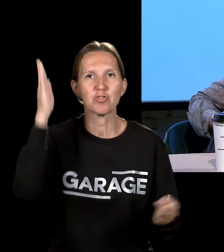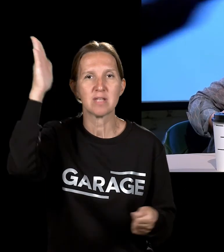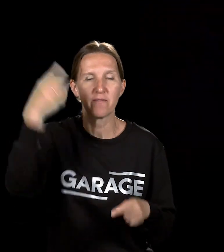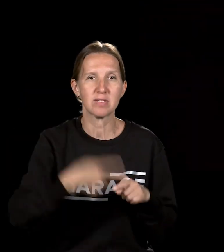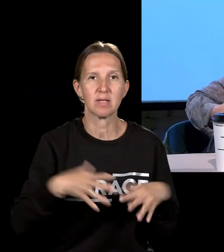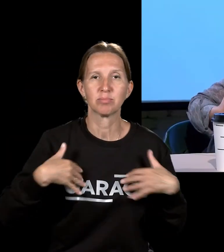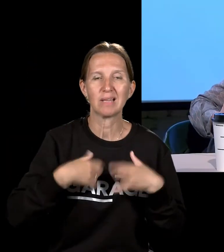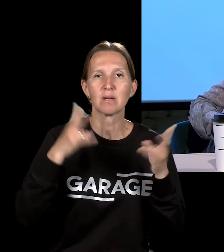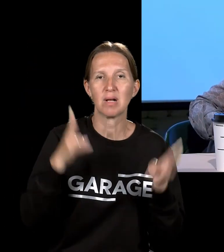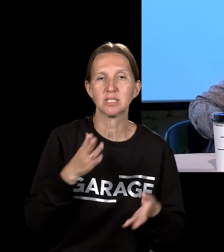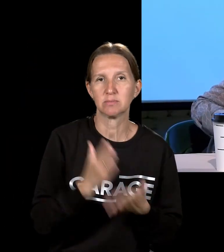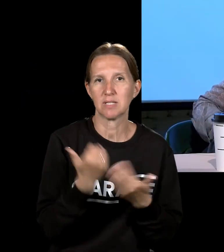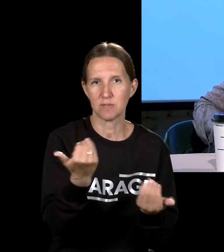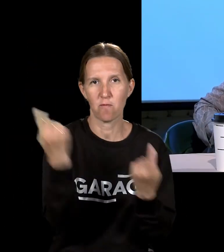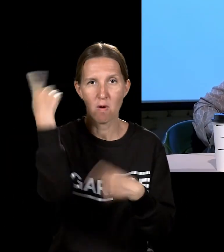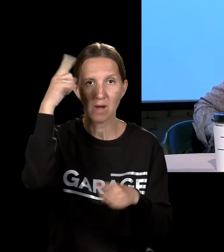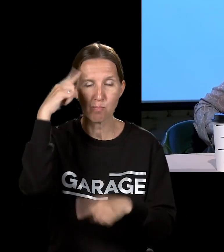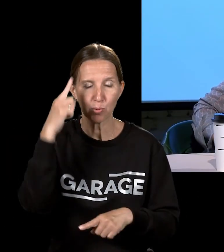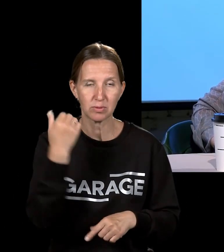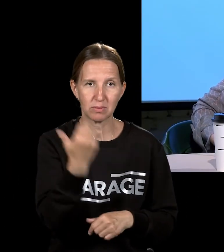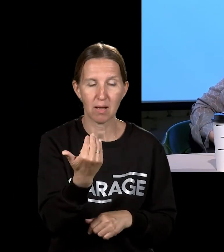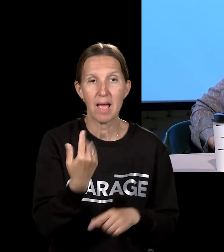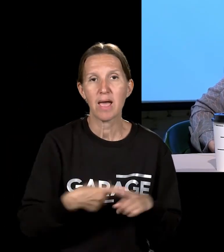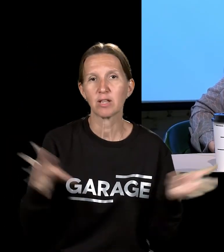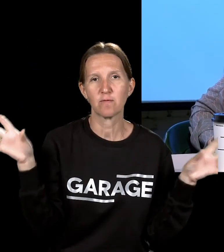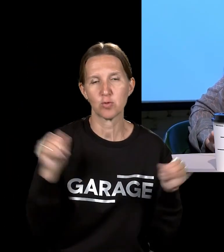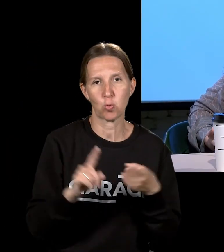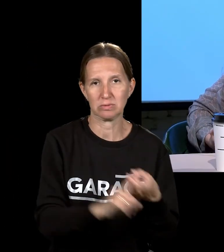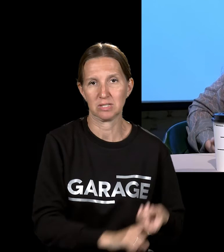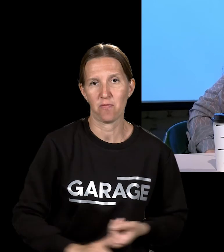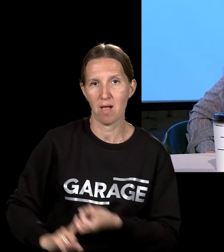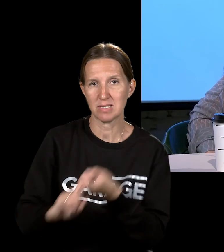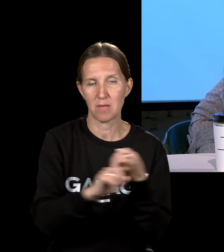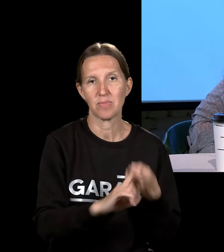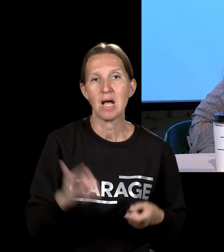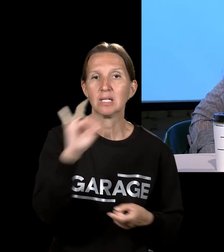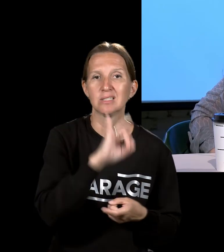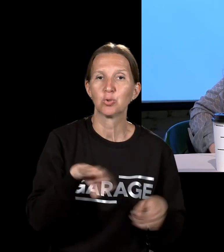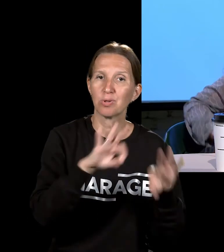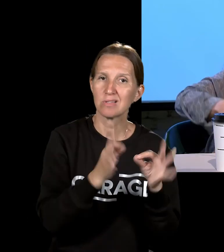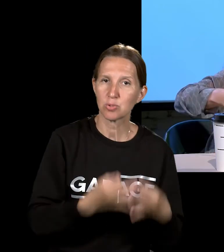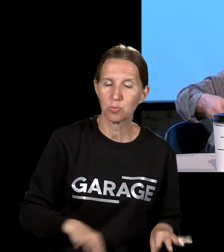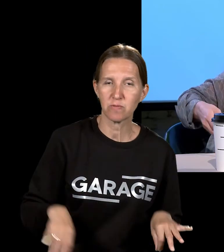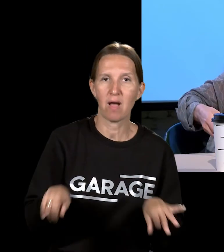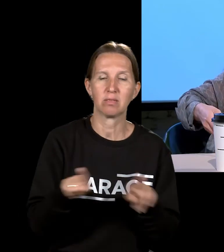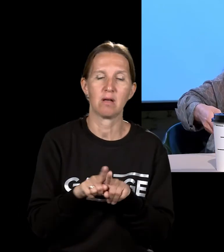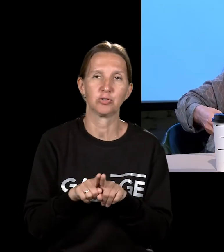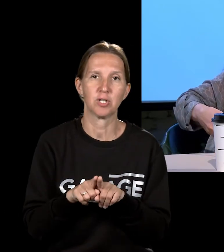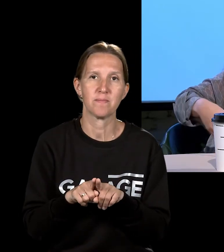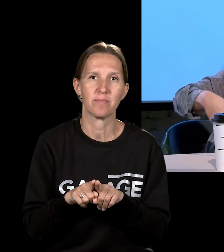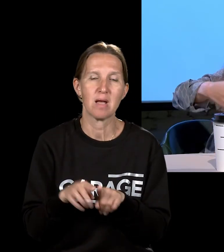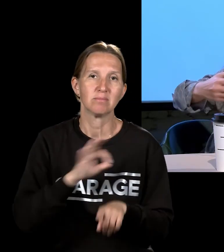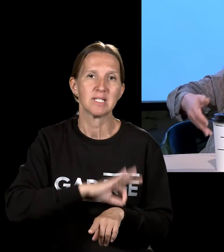исчезновения, тот драматизм, который есть в его работах. Но это все связано, потому что и история